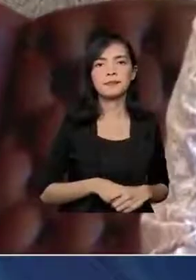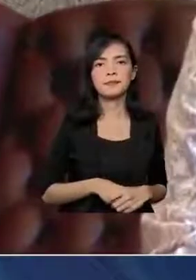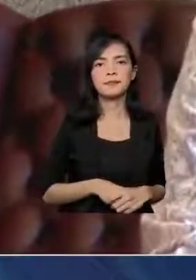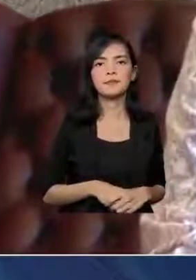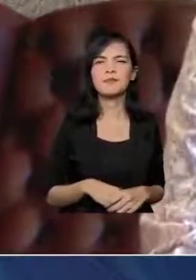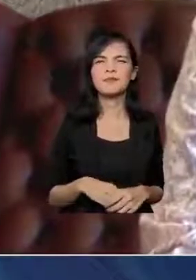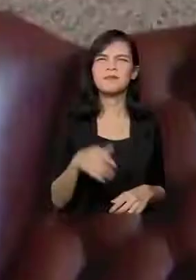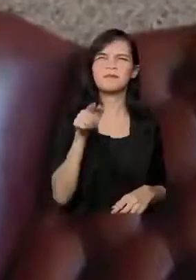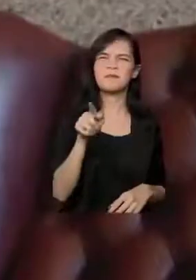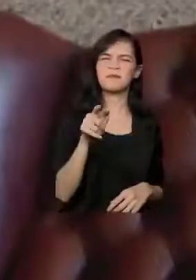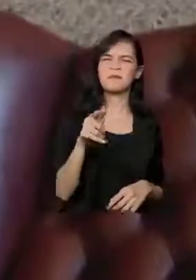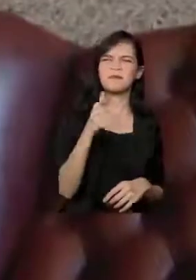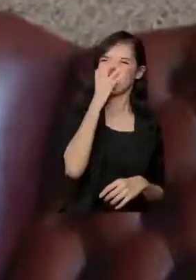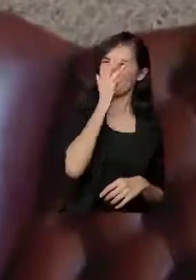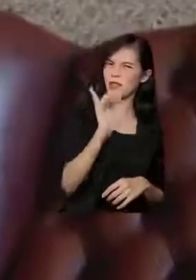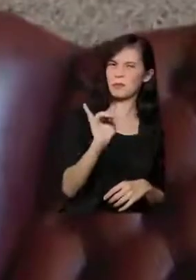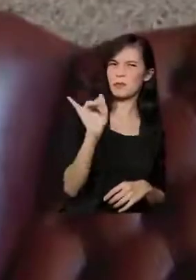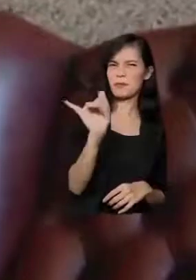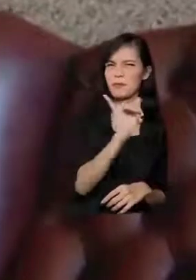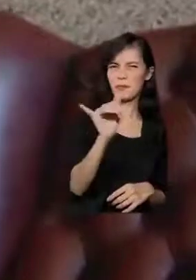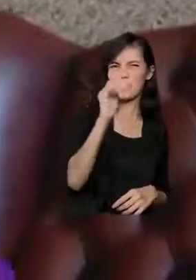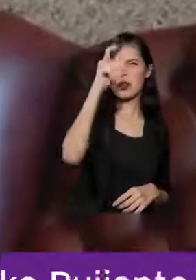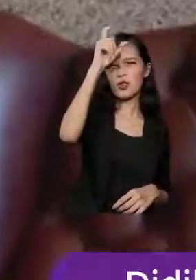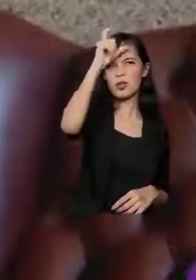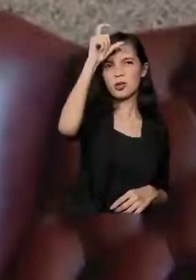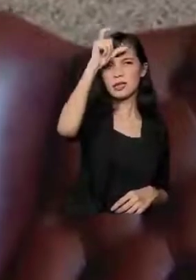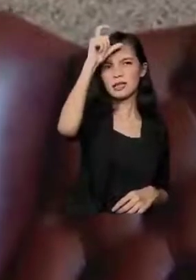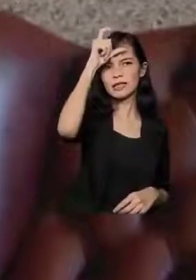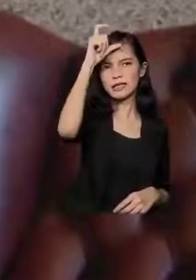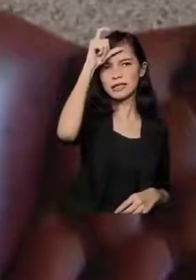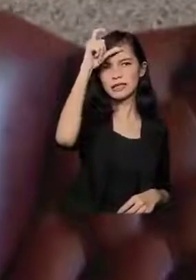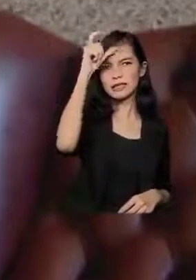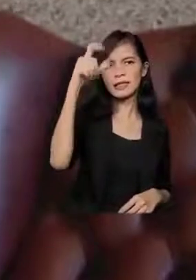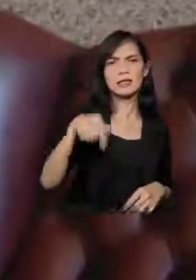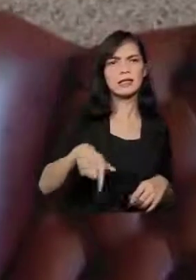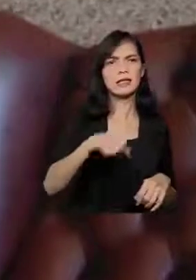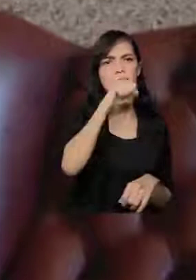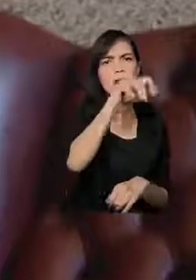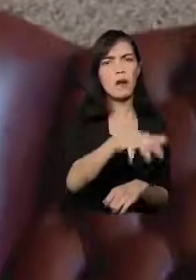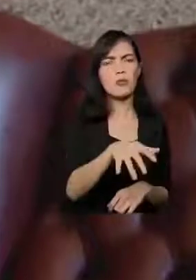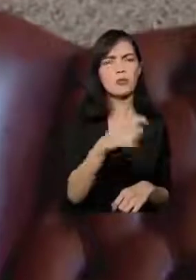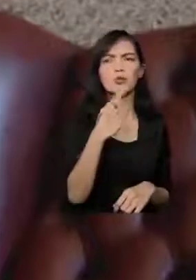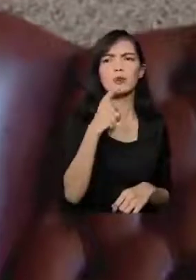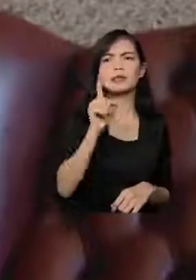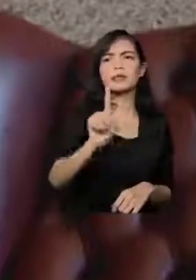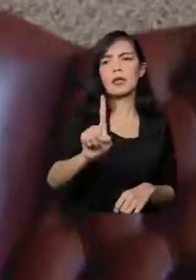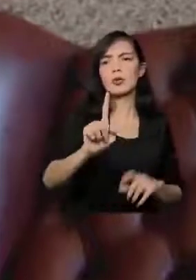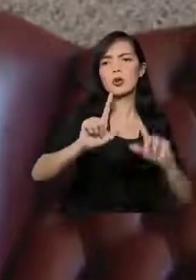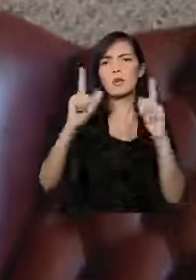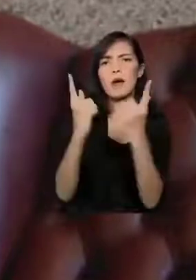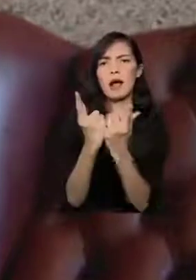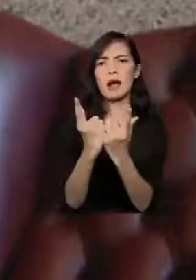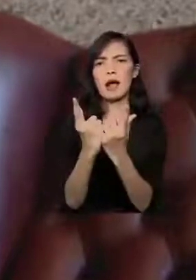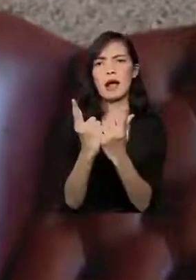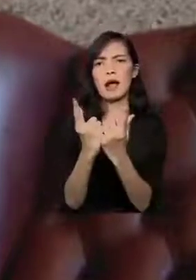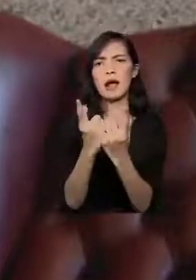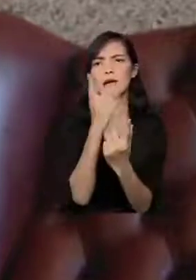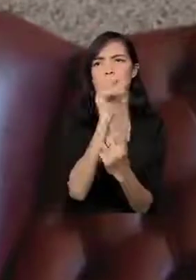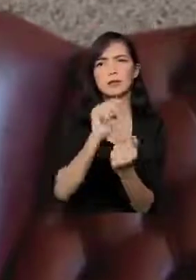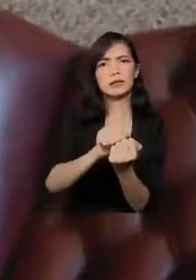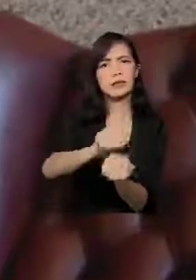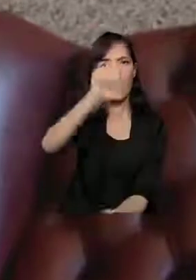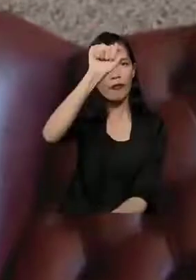ya sama seperti di Turki disini juga hanya ada satu lembaga yang di istirahat atau